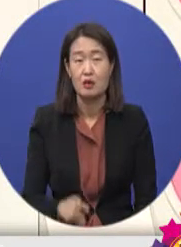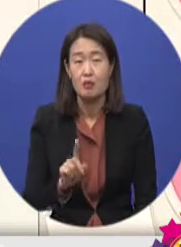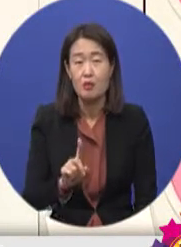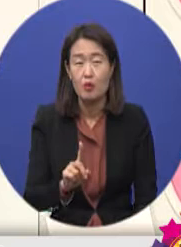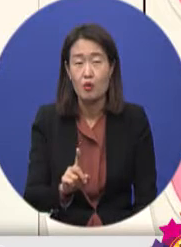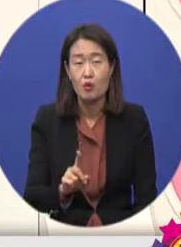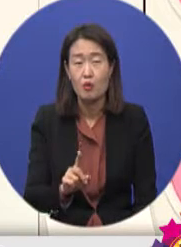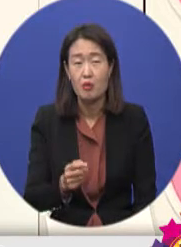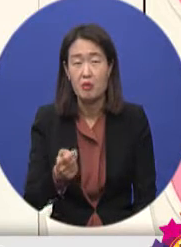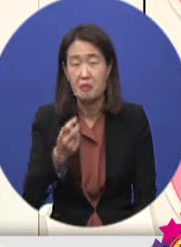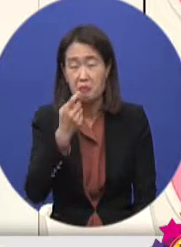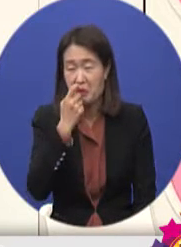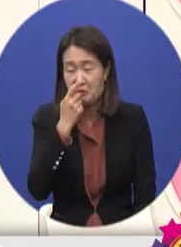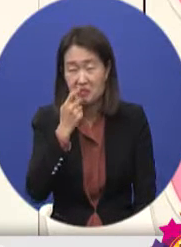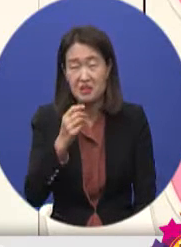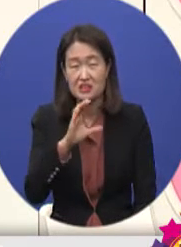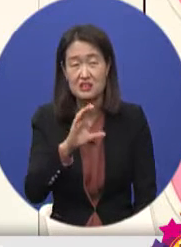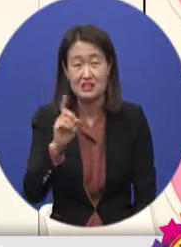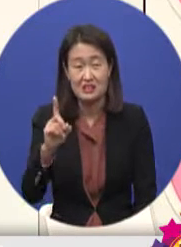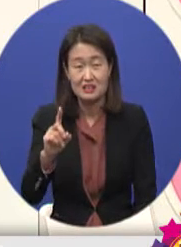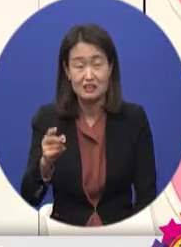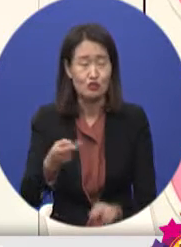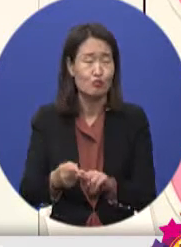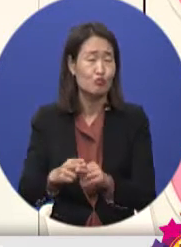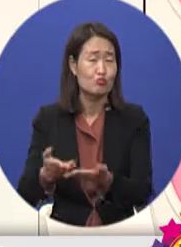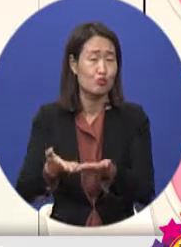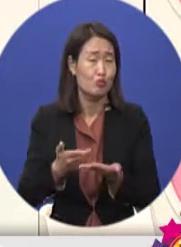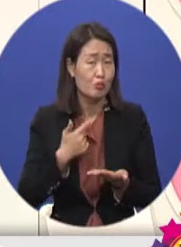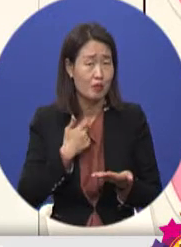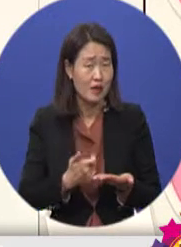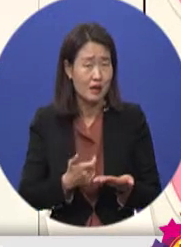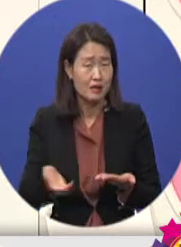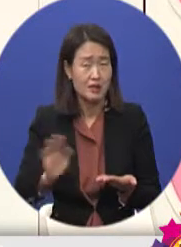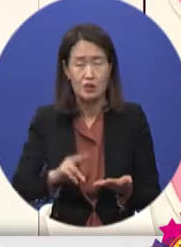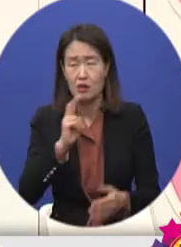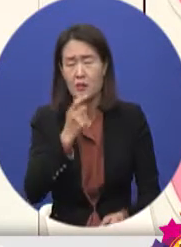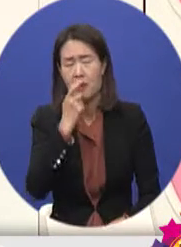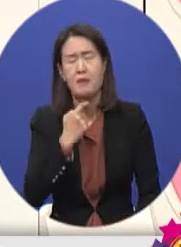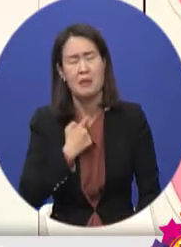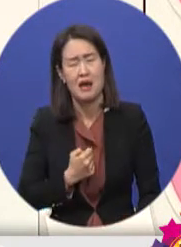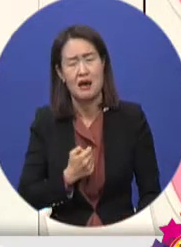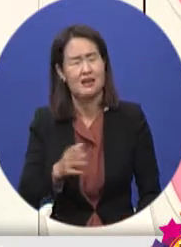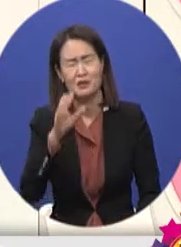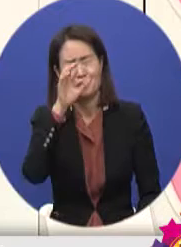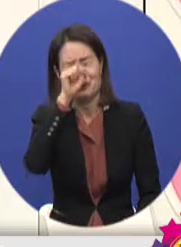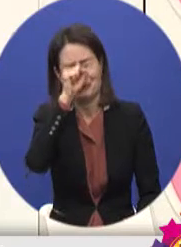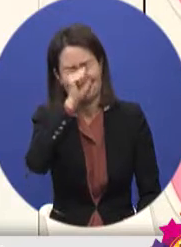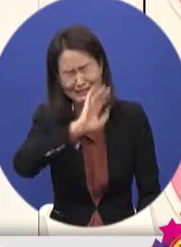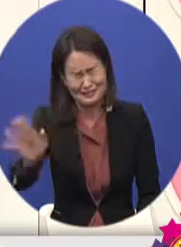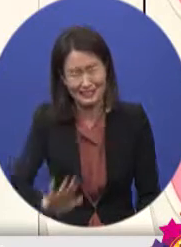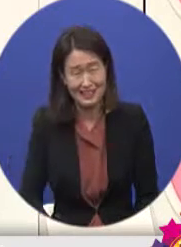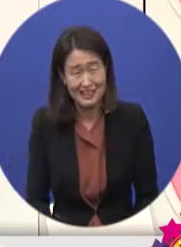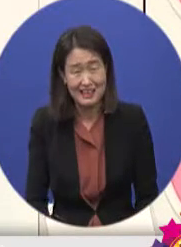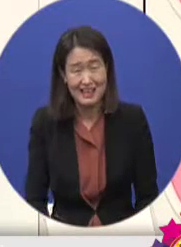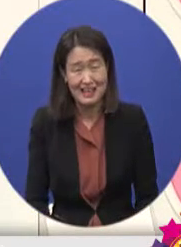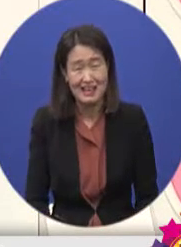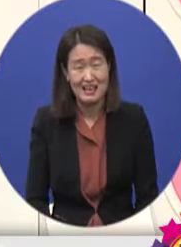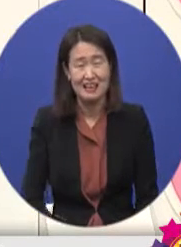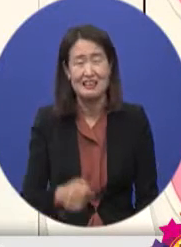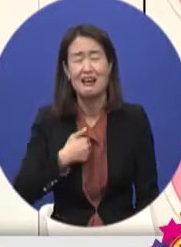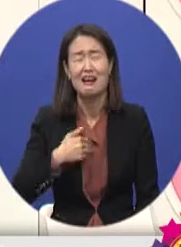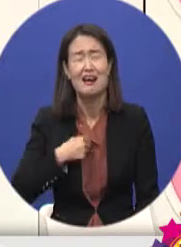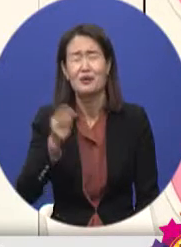뭐신가 날 노래를 배우라고 주었는데 예. 노래가 배우기는 배워서 엄청 안 좋아. 못 써. 엄청 우리가 하는 노래가